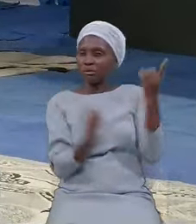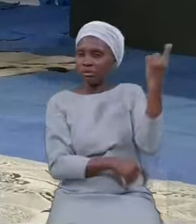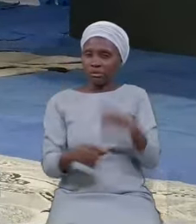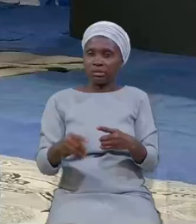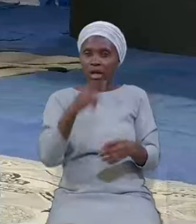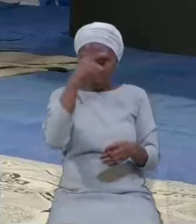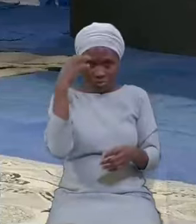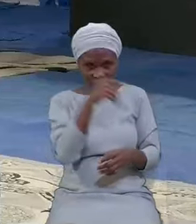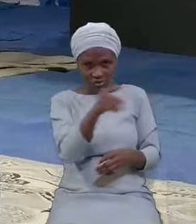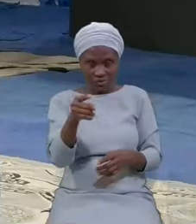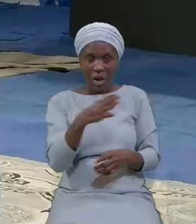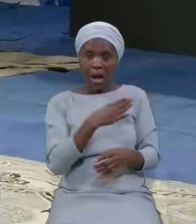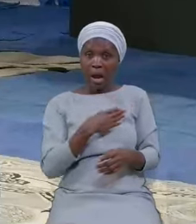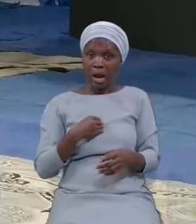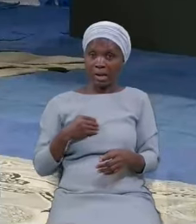la bouche.